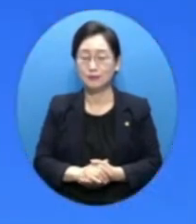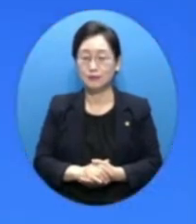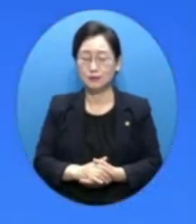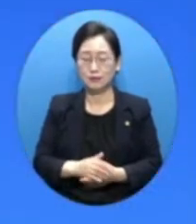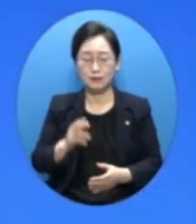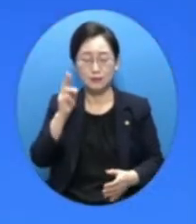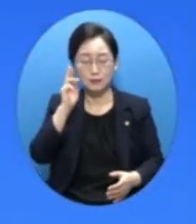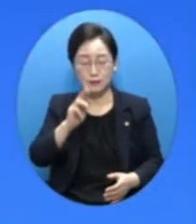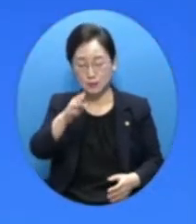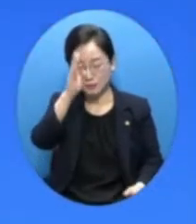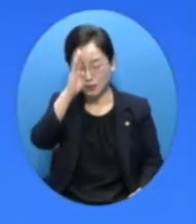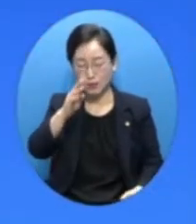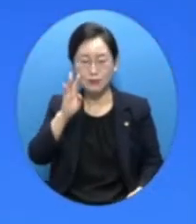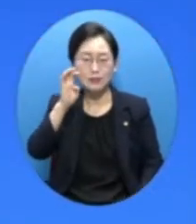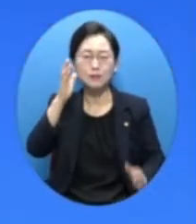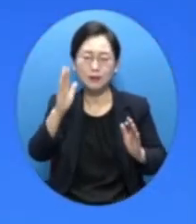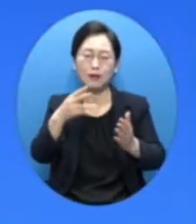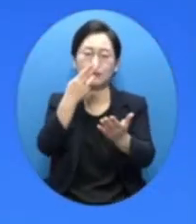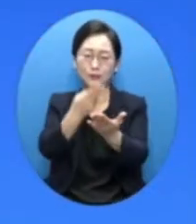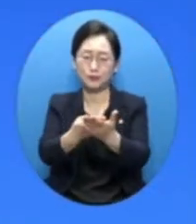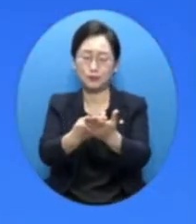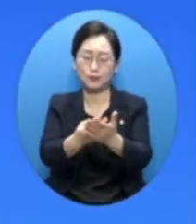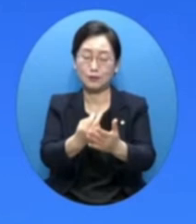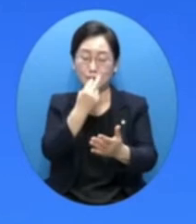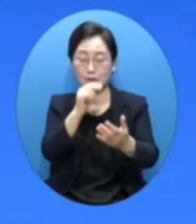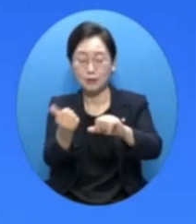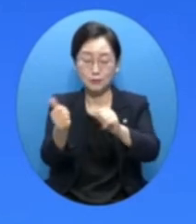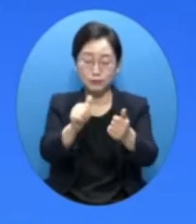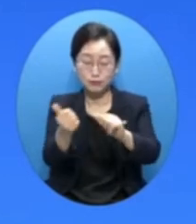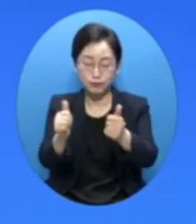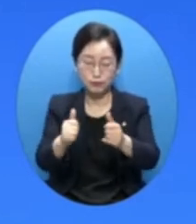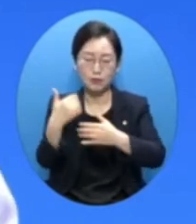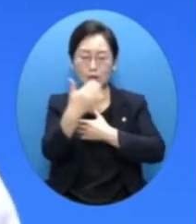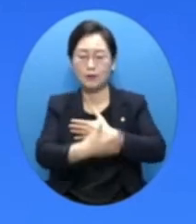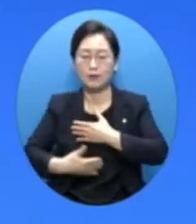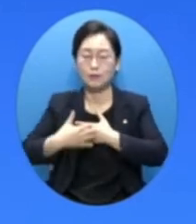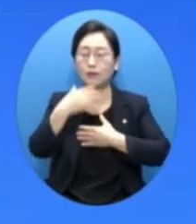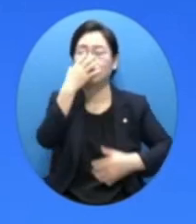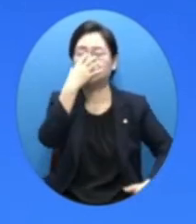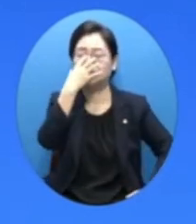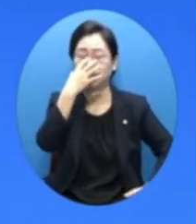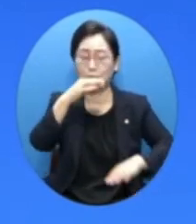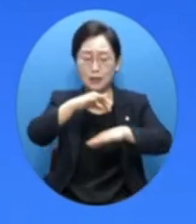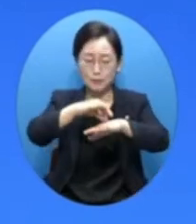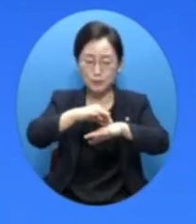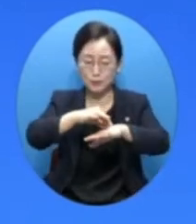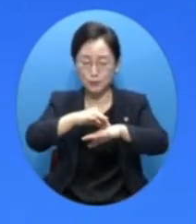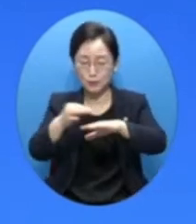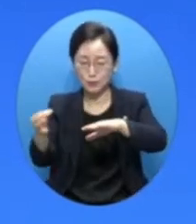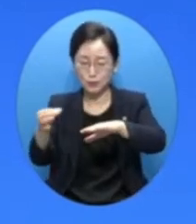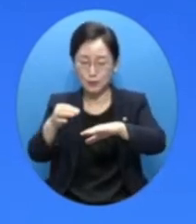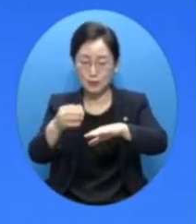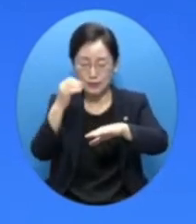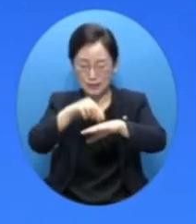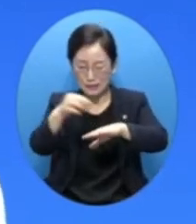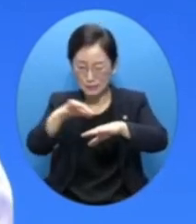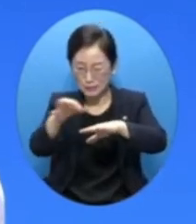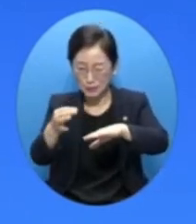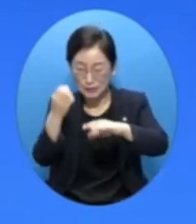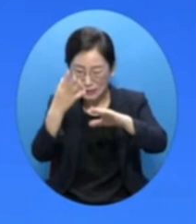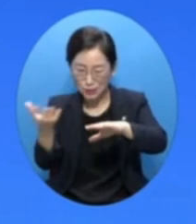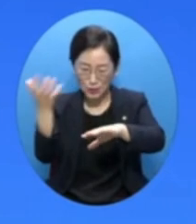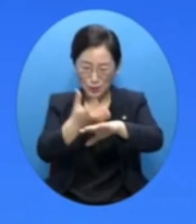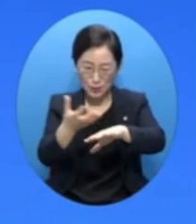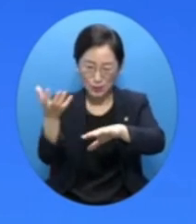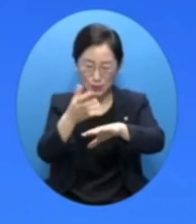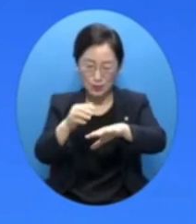중환자실에 40일 넘게 누워있으면서 사경을 헤맸습니다. 전신 마취하고 피부 이식술을 40번을 넘게 했습니다.